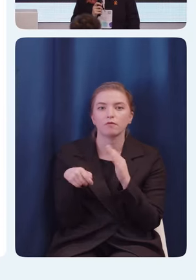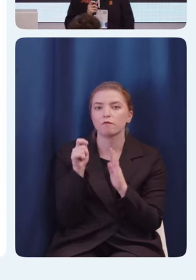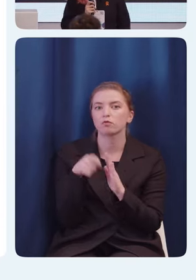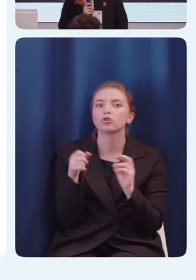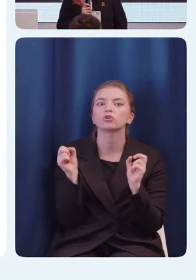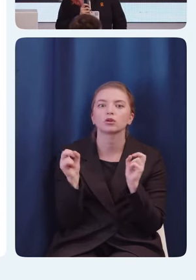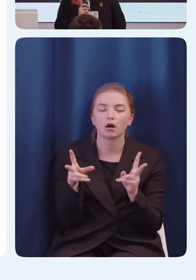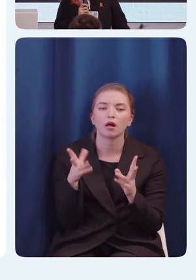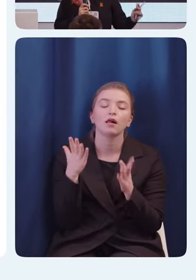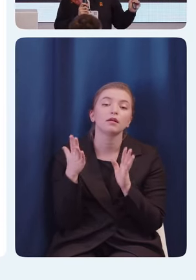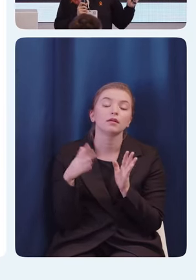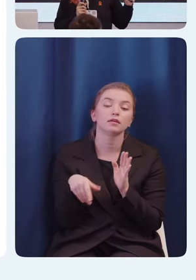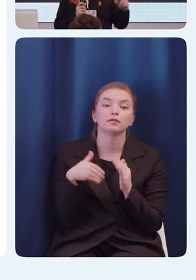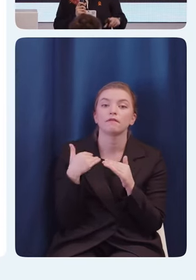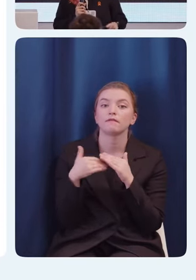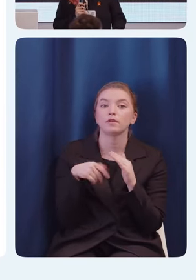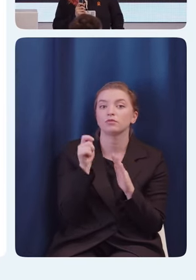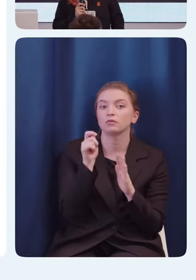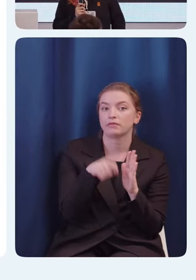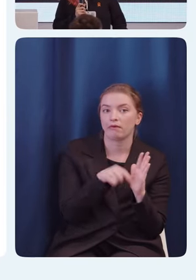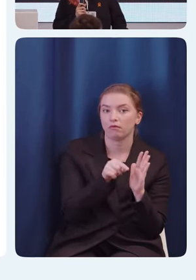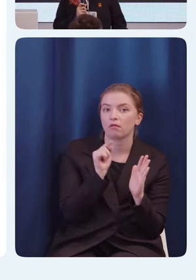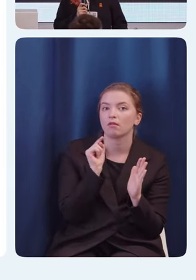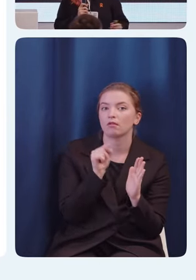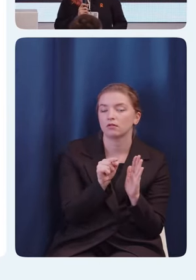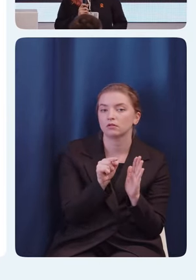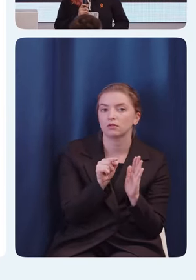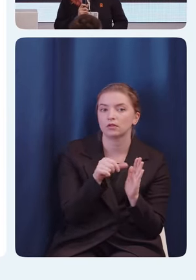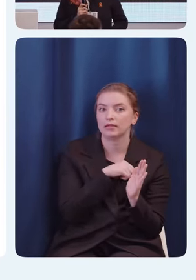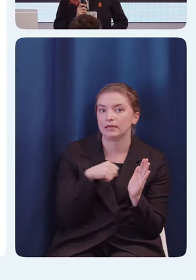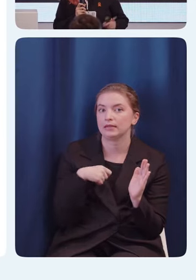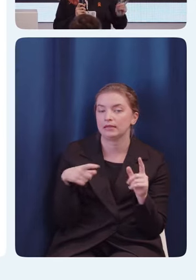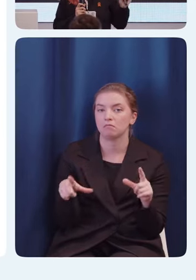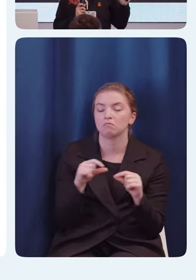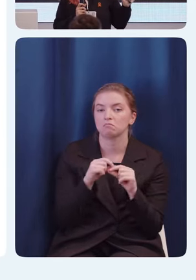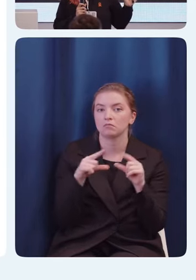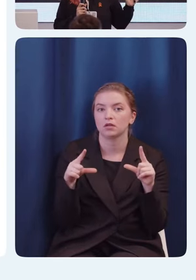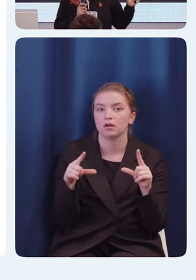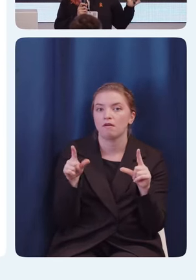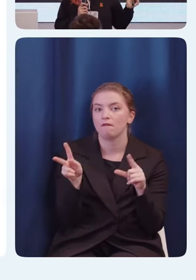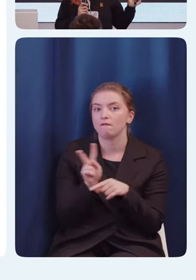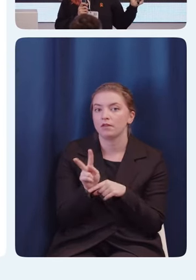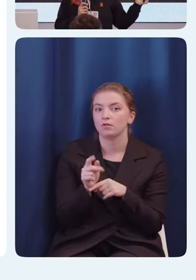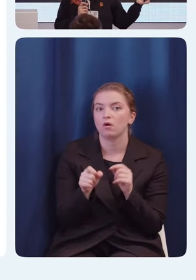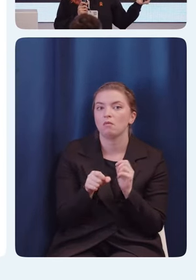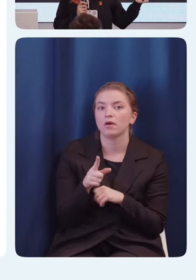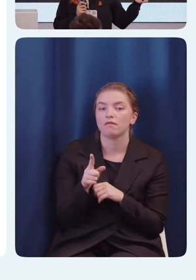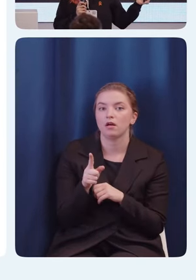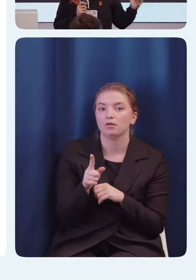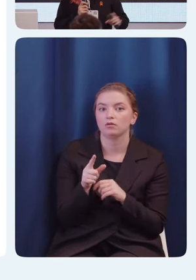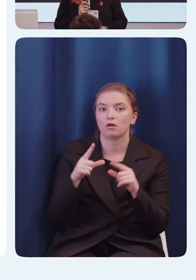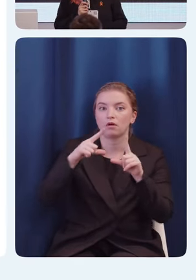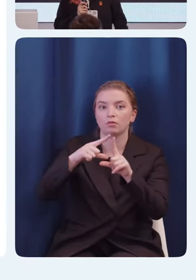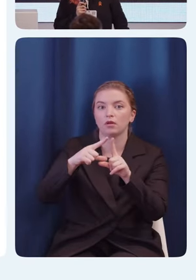режиме воспроизведения видео нажать на сам видеоплеер, кнопки появляются на пару секунд